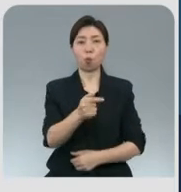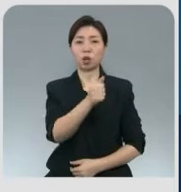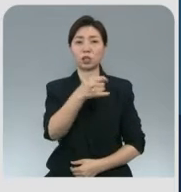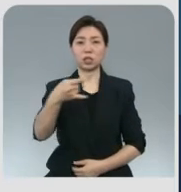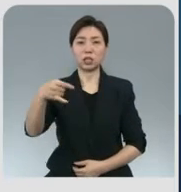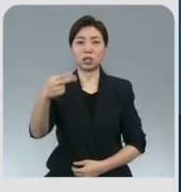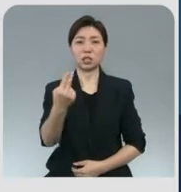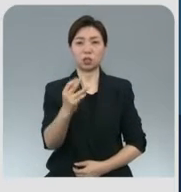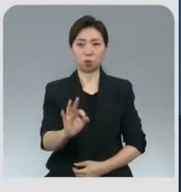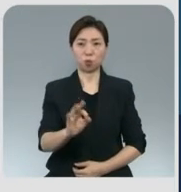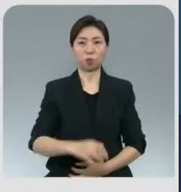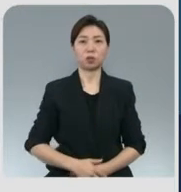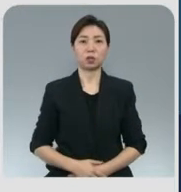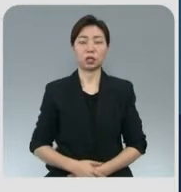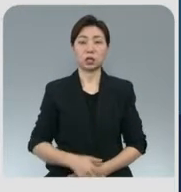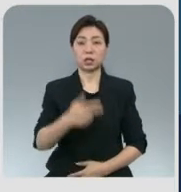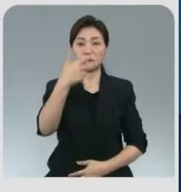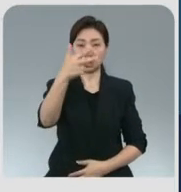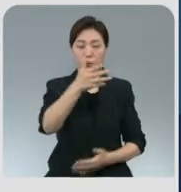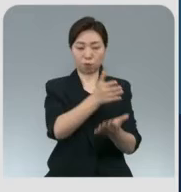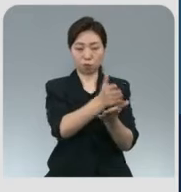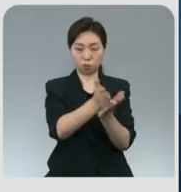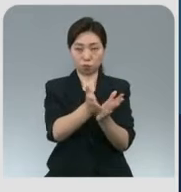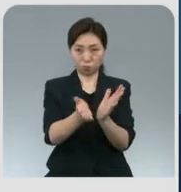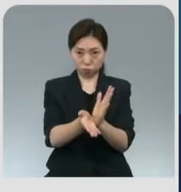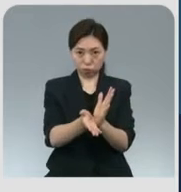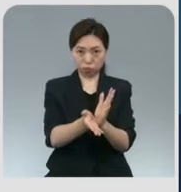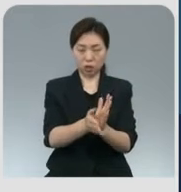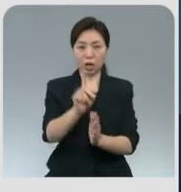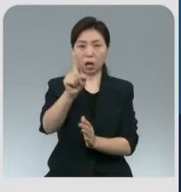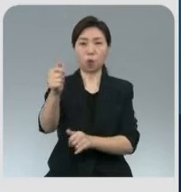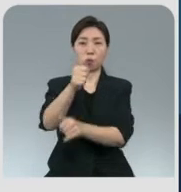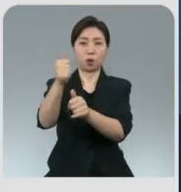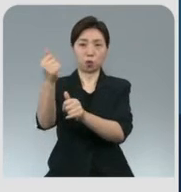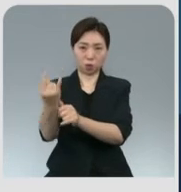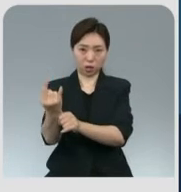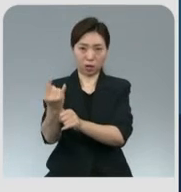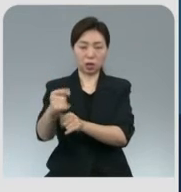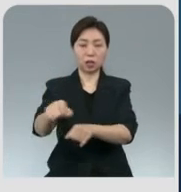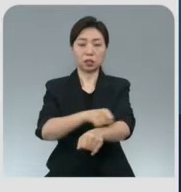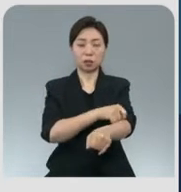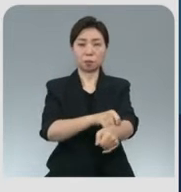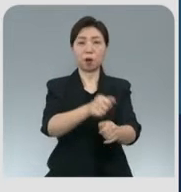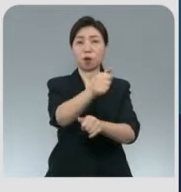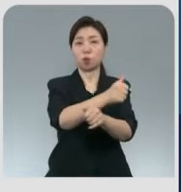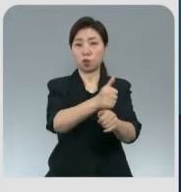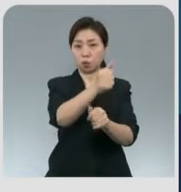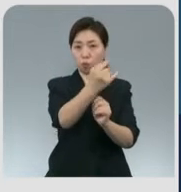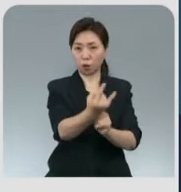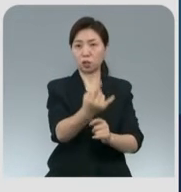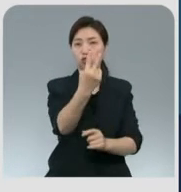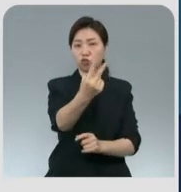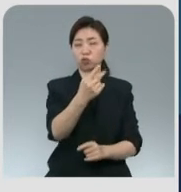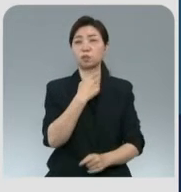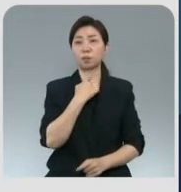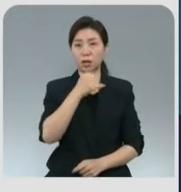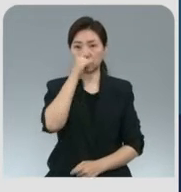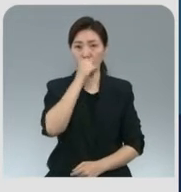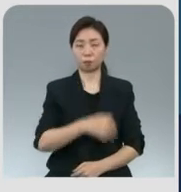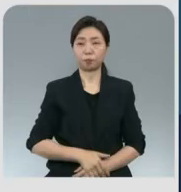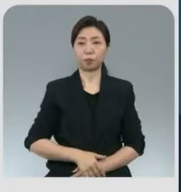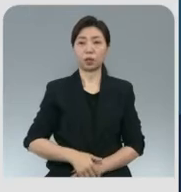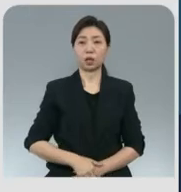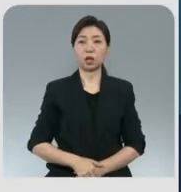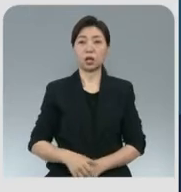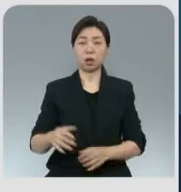kay landwehrs wahlkampfchef war von helium ehemaliger gouverneur der provinz kivu wird chef des planungs